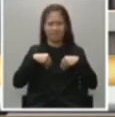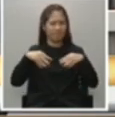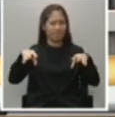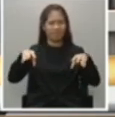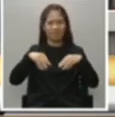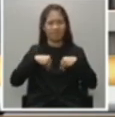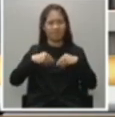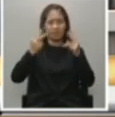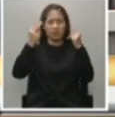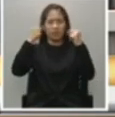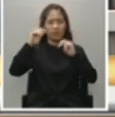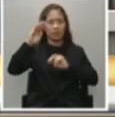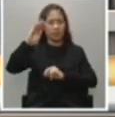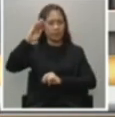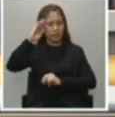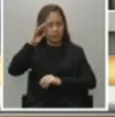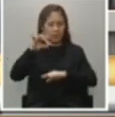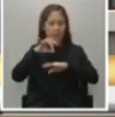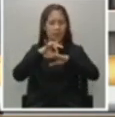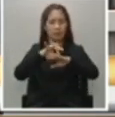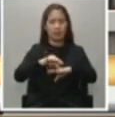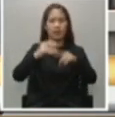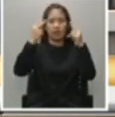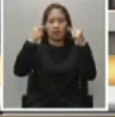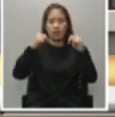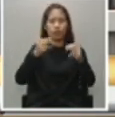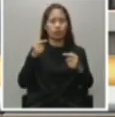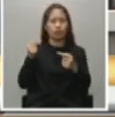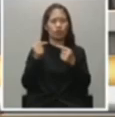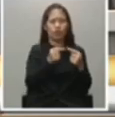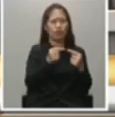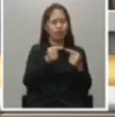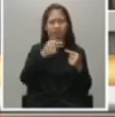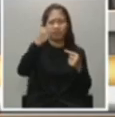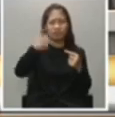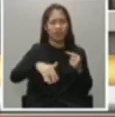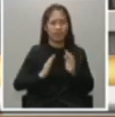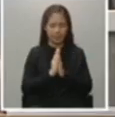จันทร์โอชาเป็นนายกรัฐมนตรีได้อีกต่อไปค่ะขอบคุณค่ะ